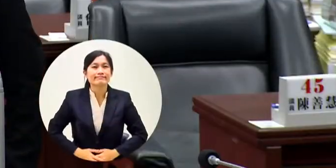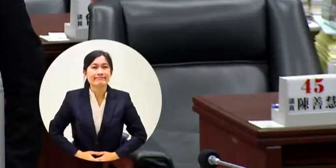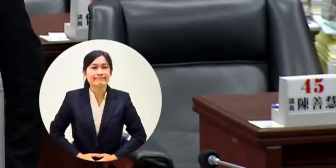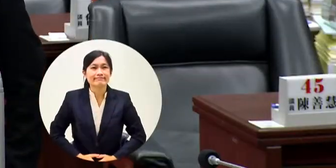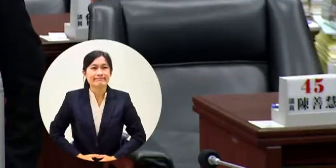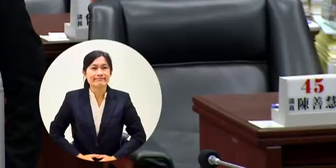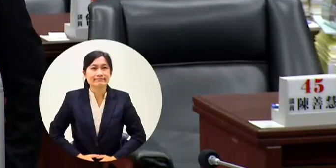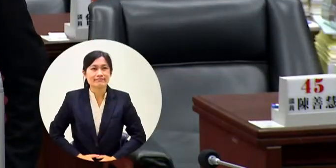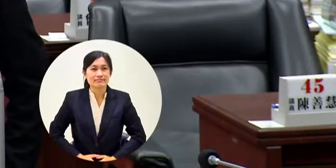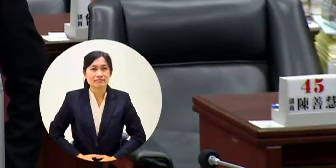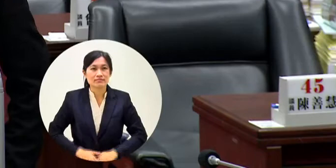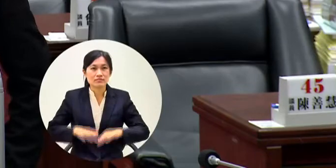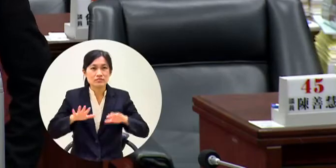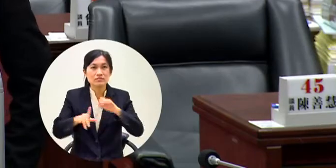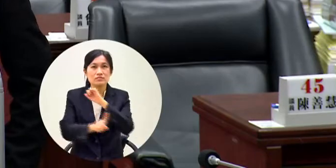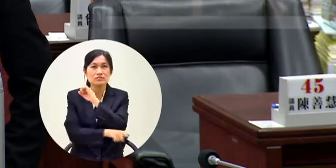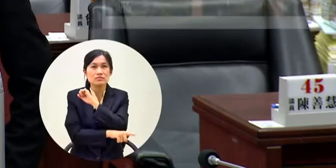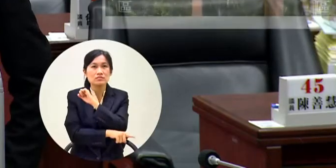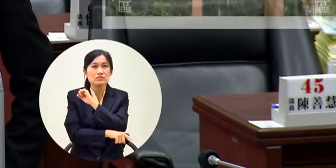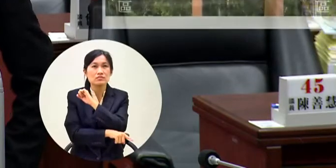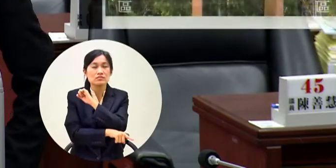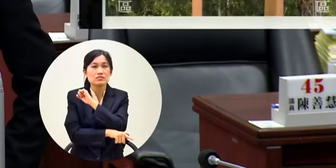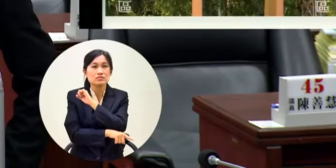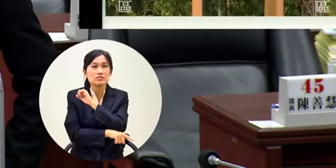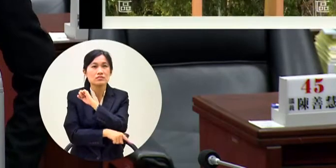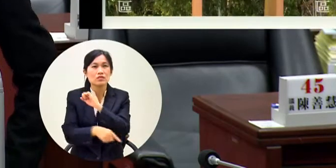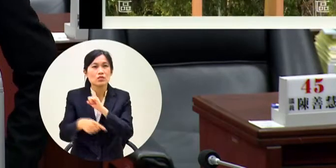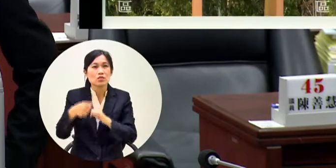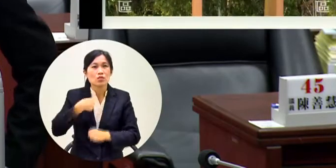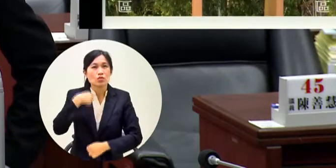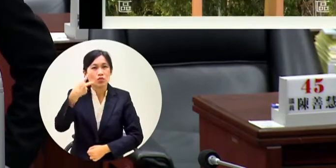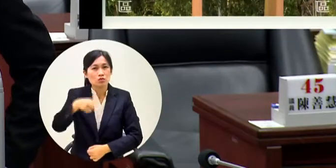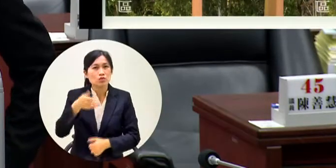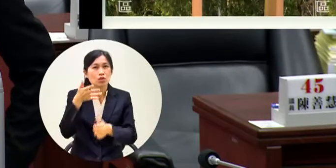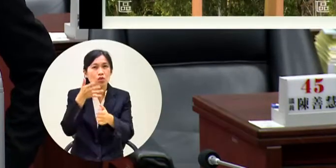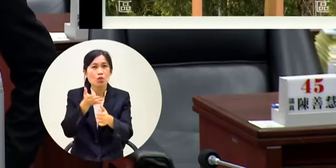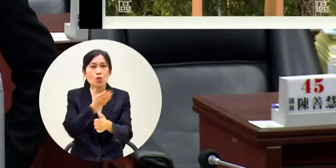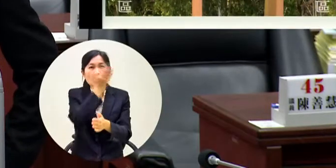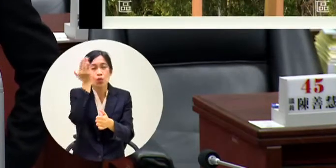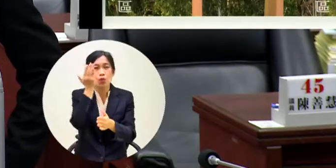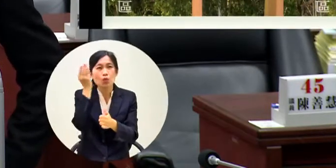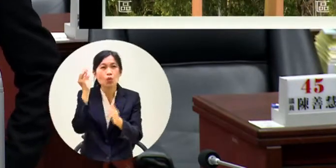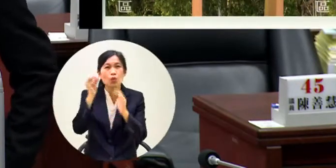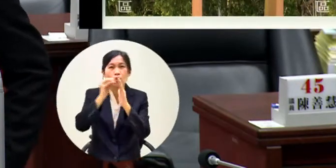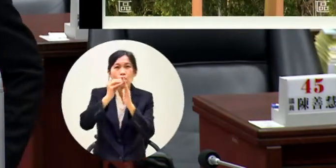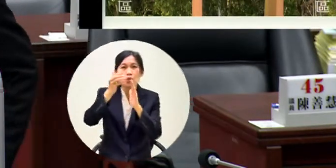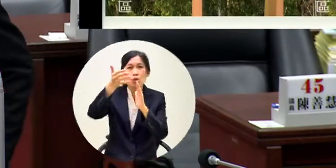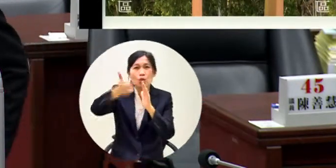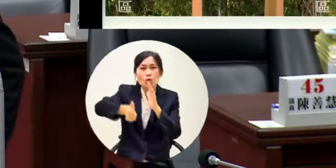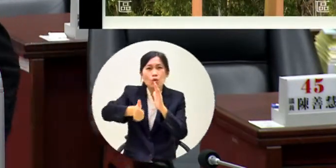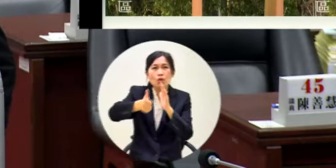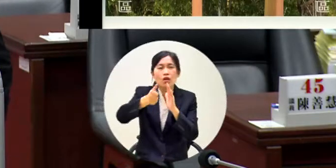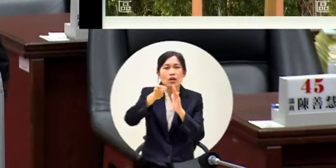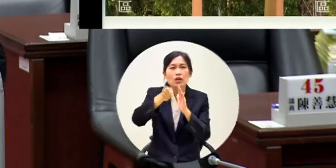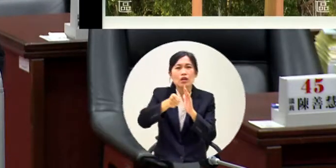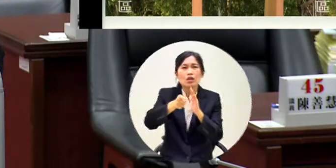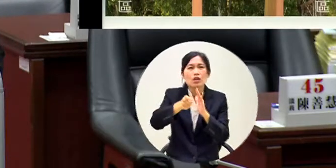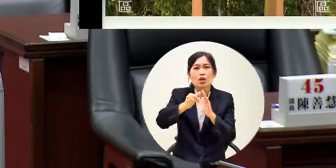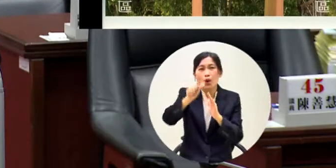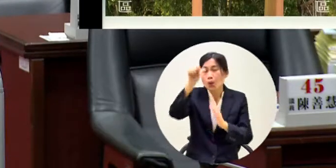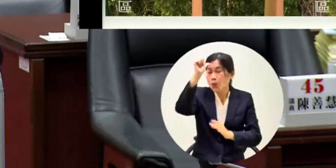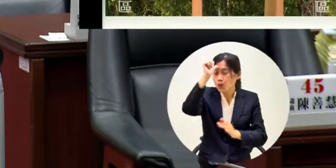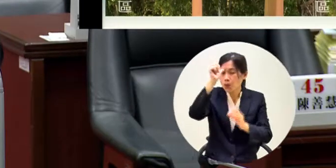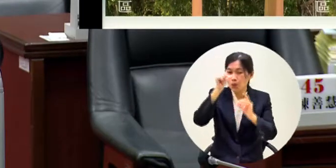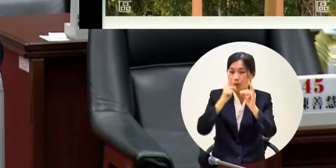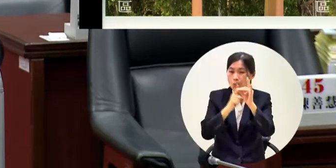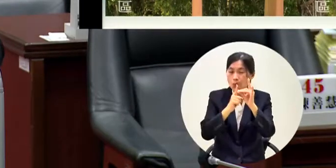啊，即马最后啦，我请教安个观光局长哦，按这个观音湖，啊，